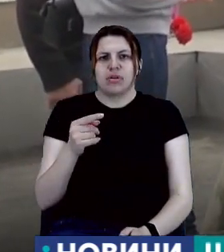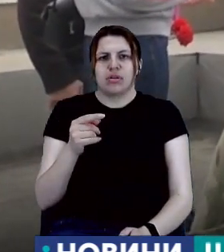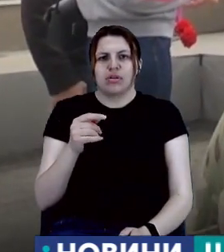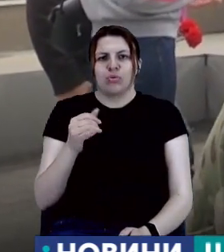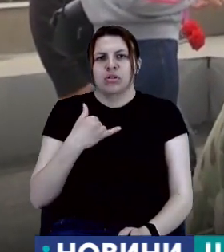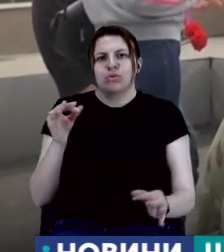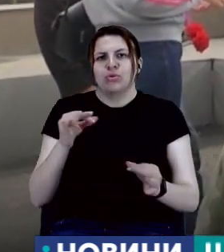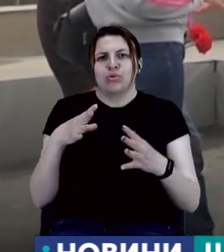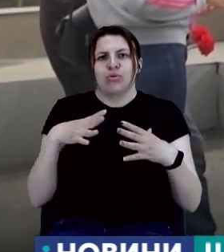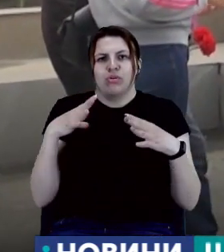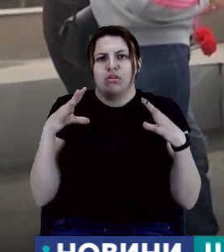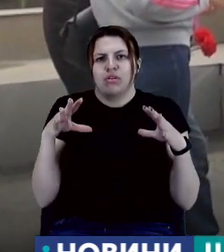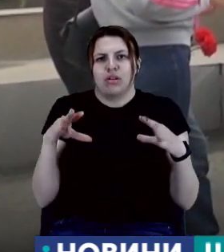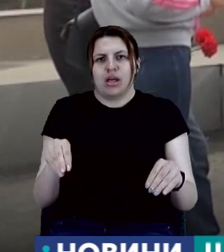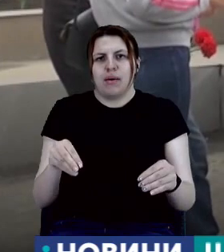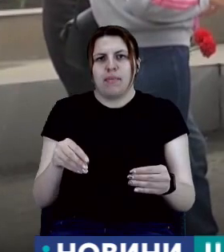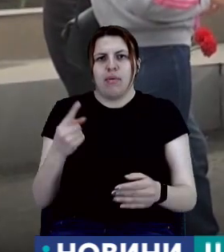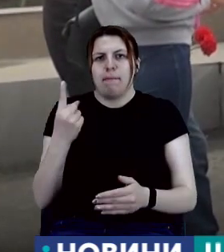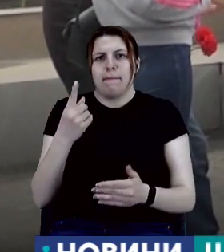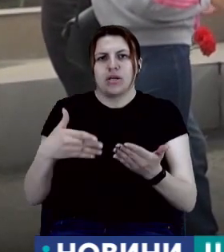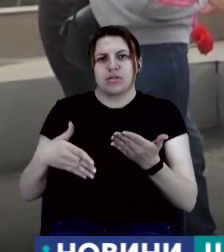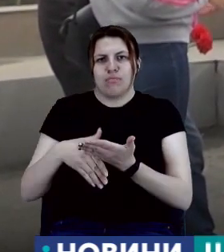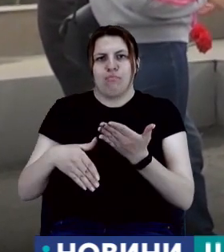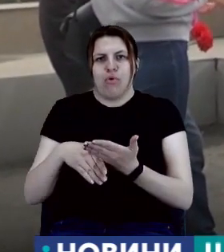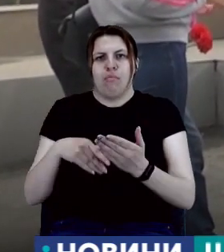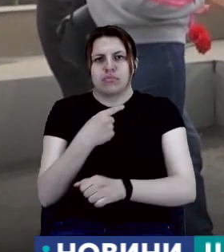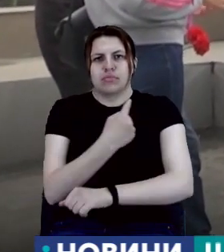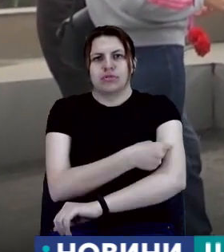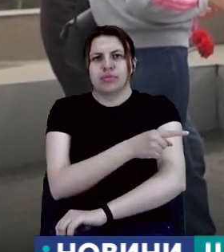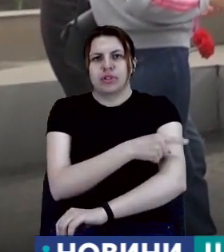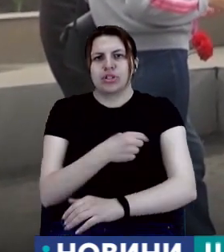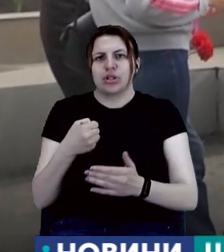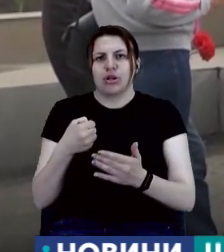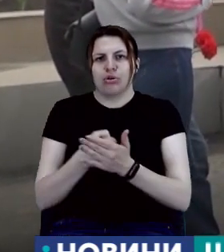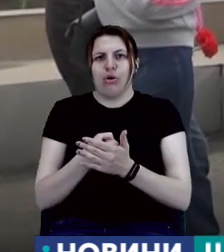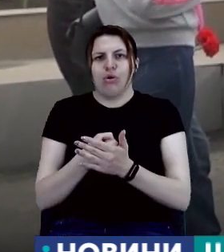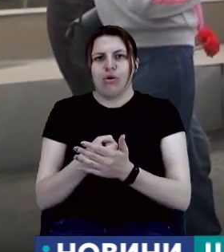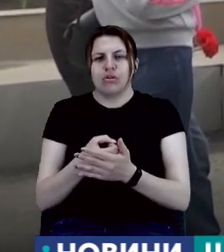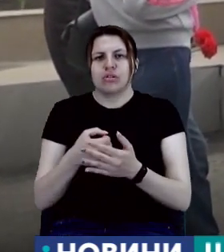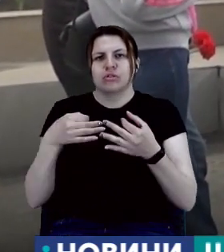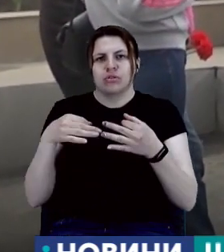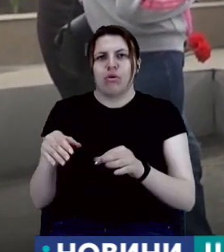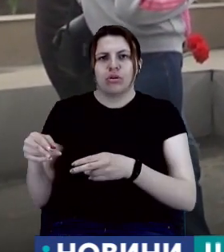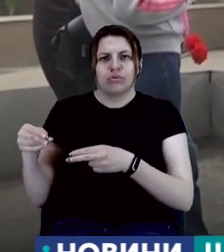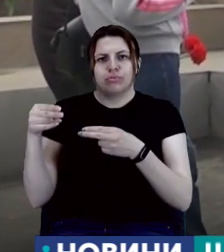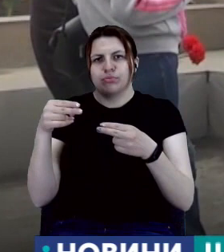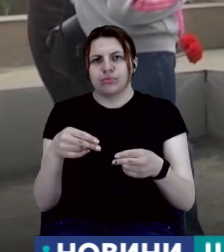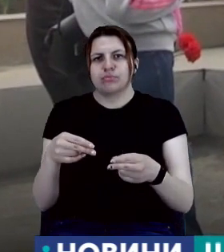повною відсутність засобів надання першої медичної і домедичної допомоги.